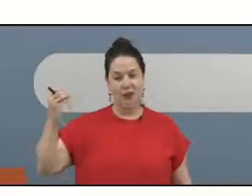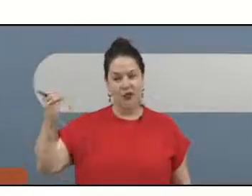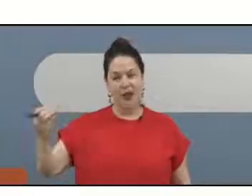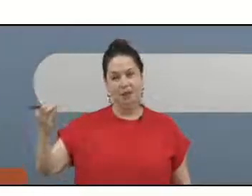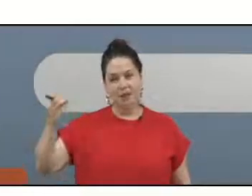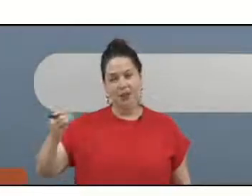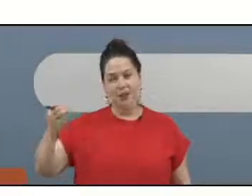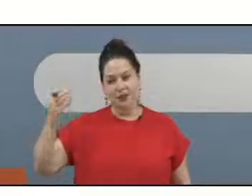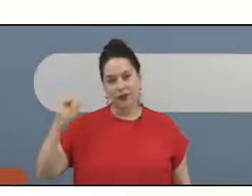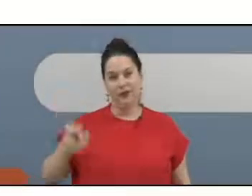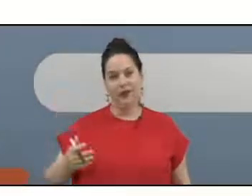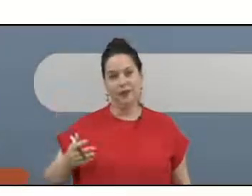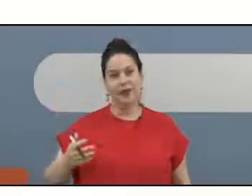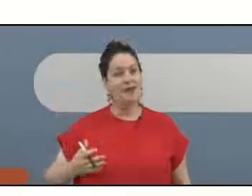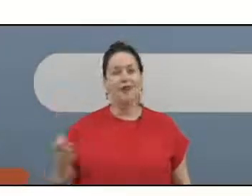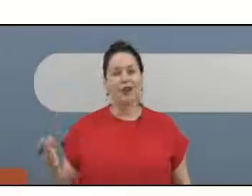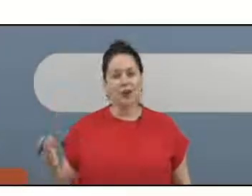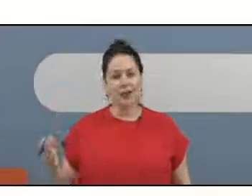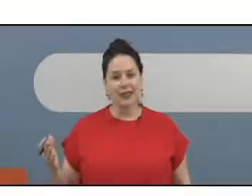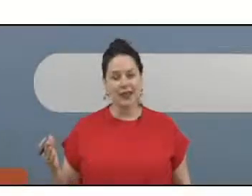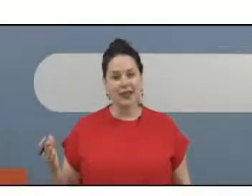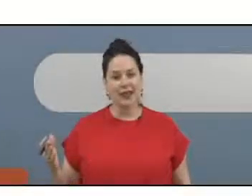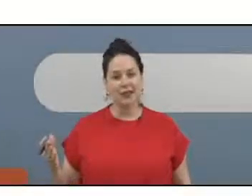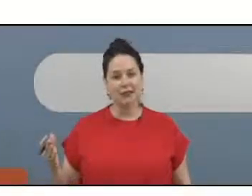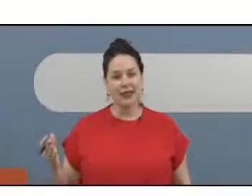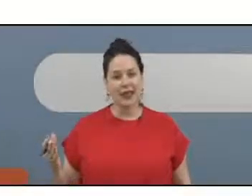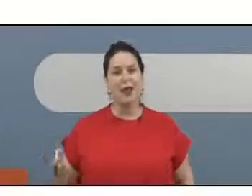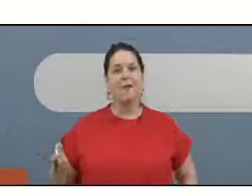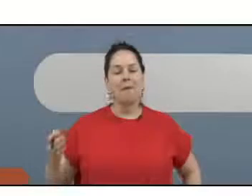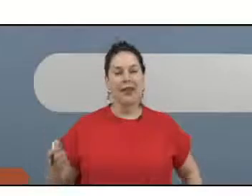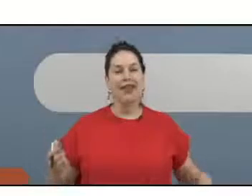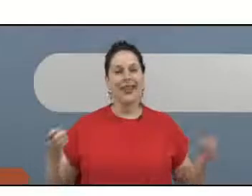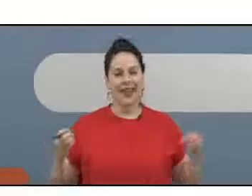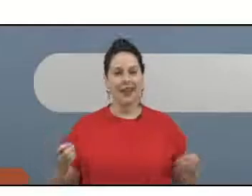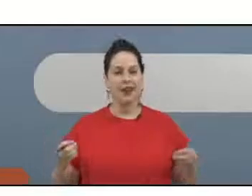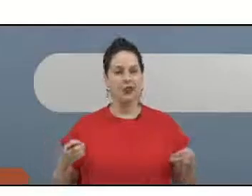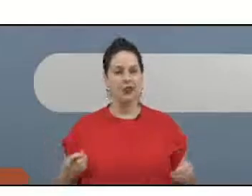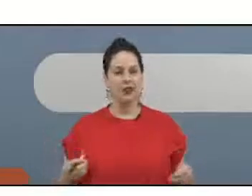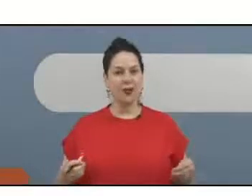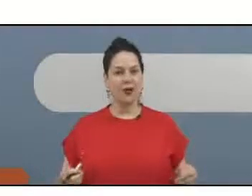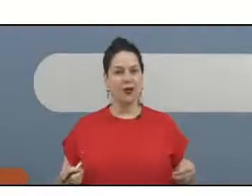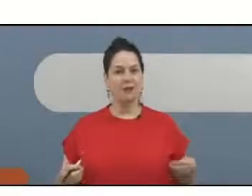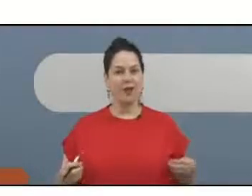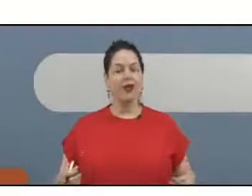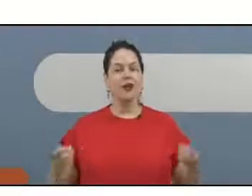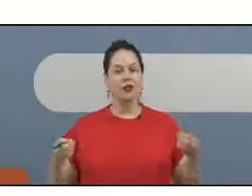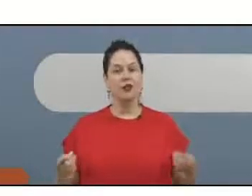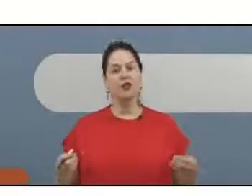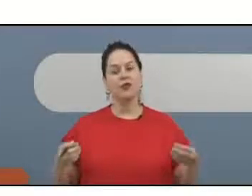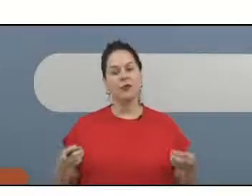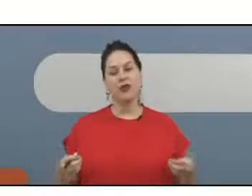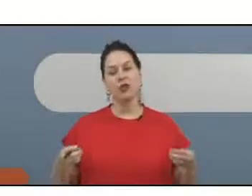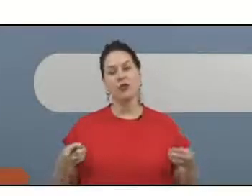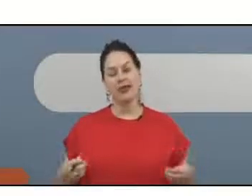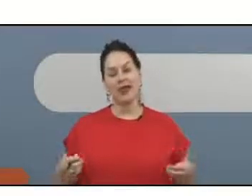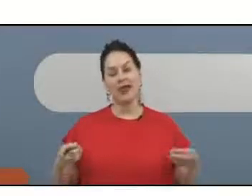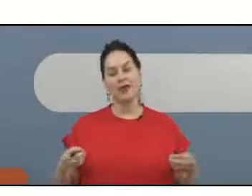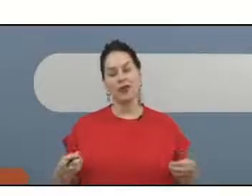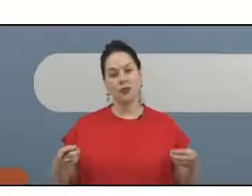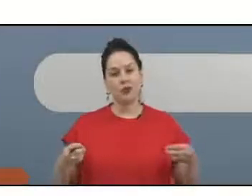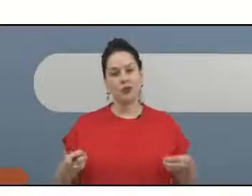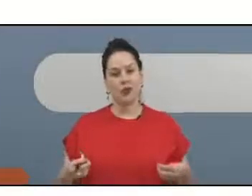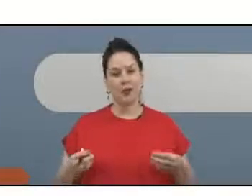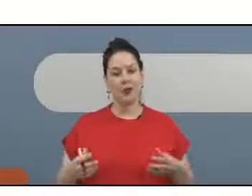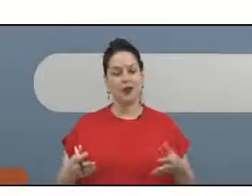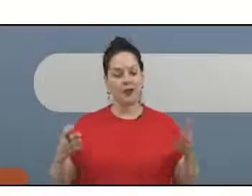אנשים שעפים בשמיים בסוף נופלים ואף אחד לא מסתכל עליהם. מי כן חשוב בעולם? חשוב מי שעושה